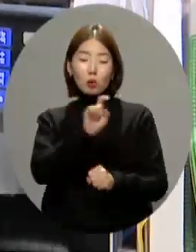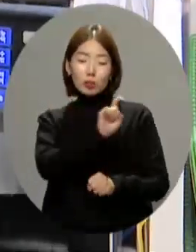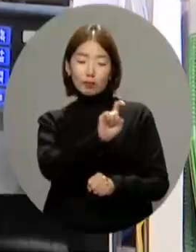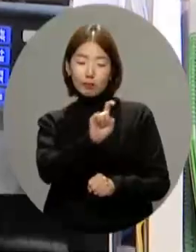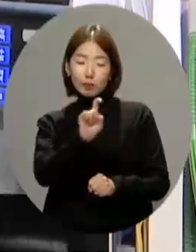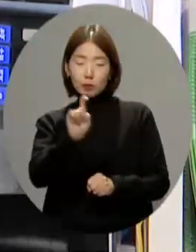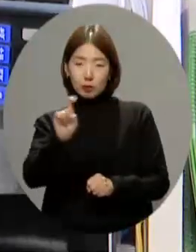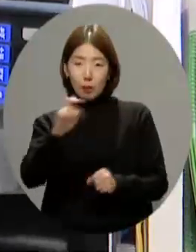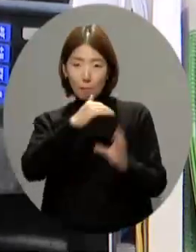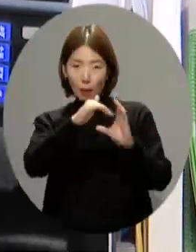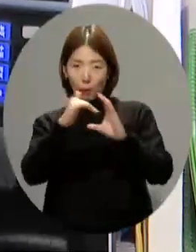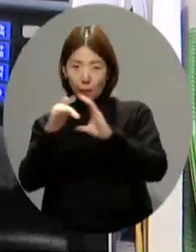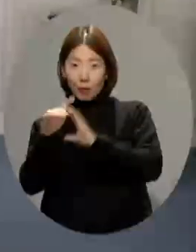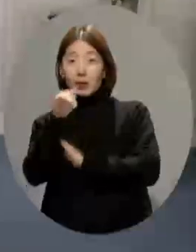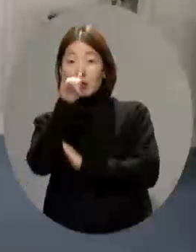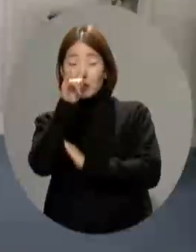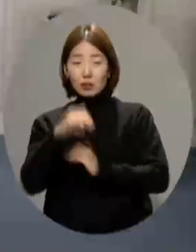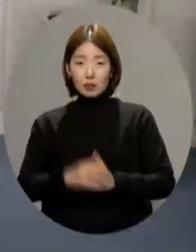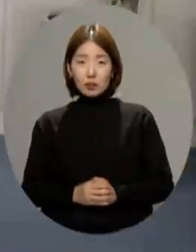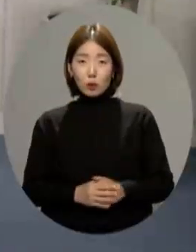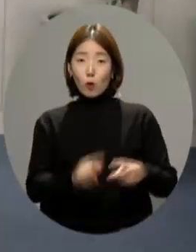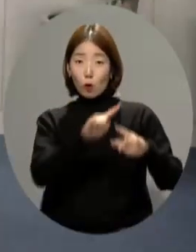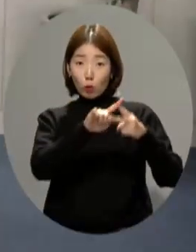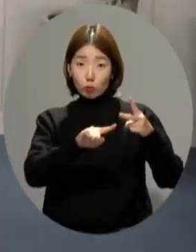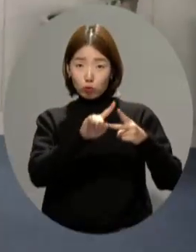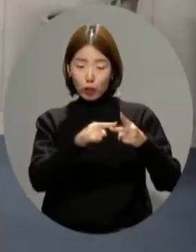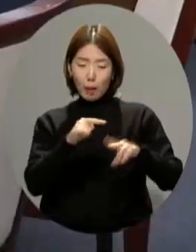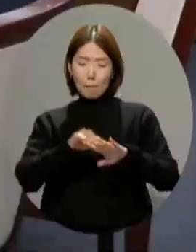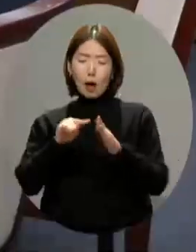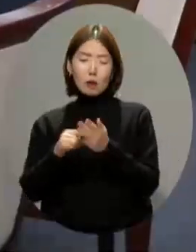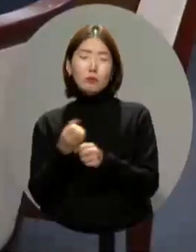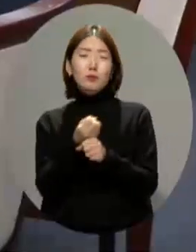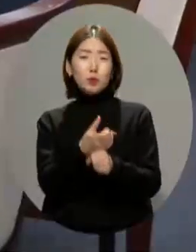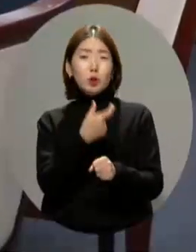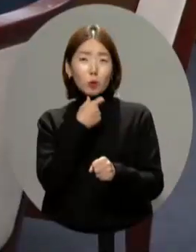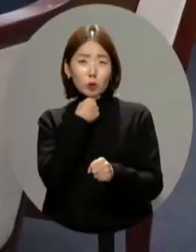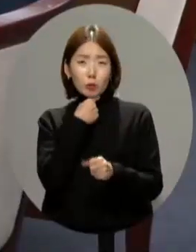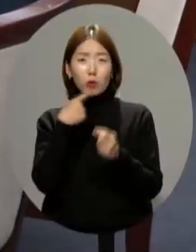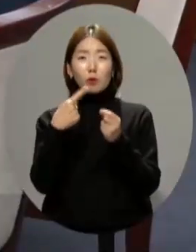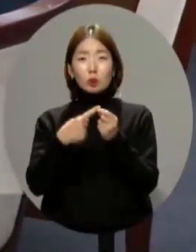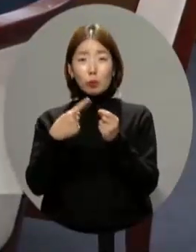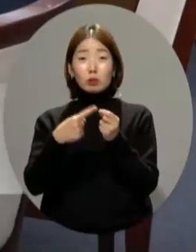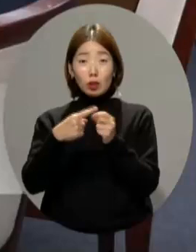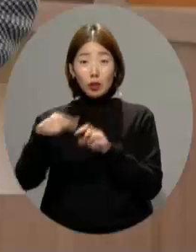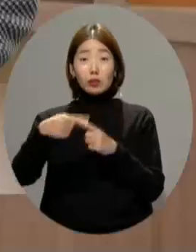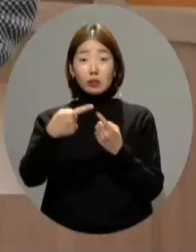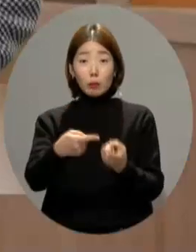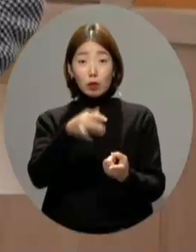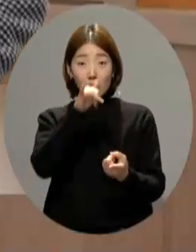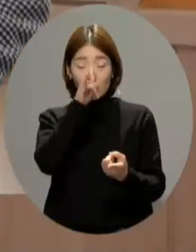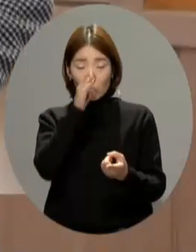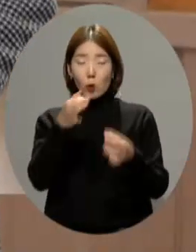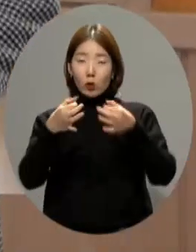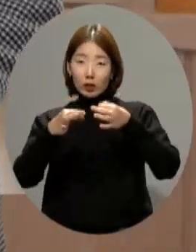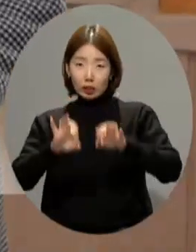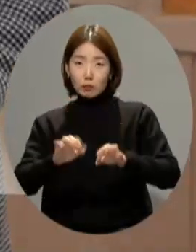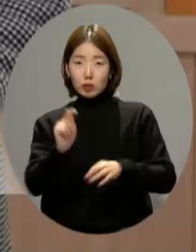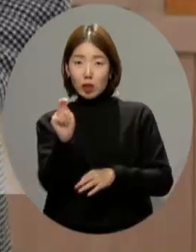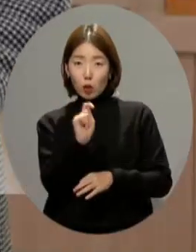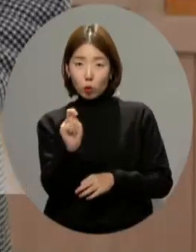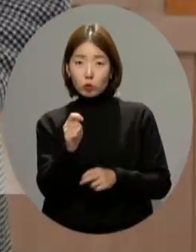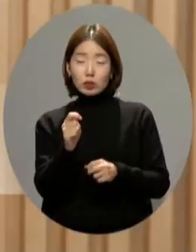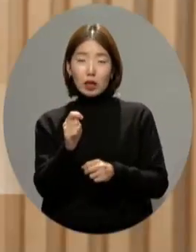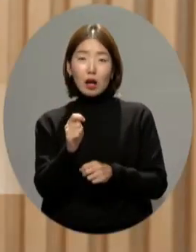원씩을 일일이 보냅니다. 부안에서도 고향에 마음을 전하겠다는 첫 번째 기부자가 나타났고 김제와 고창,